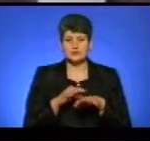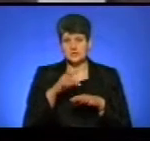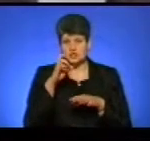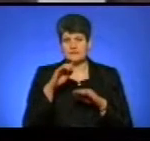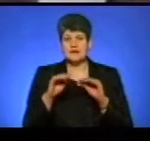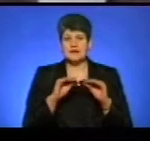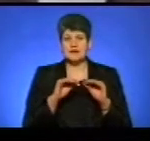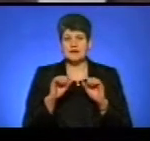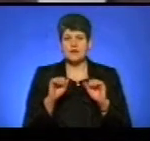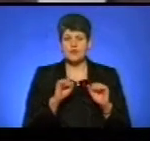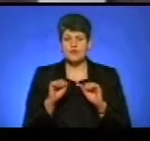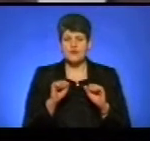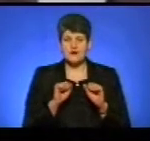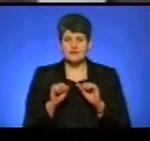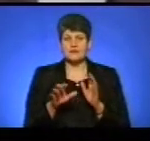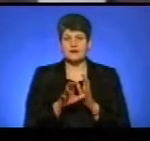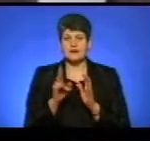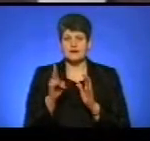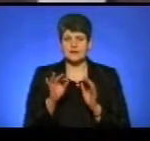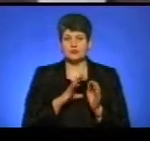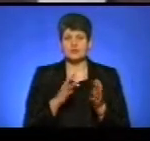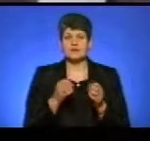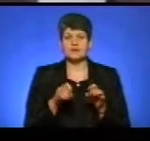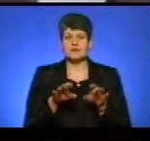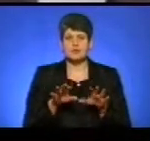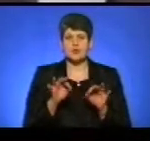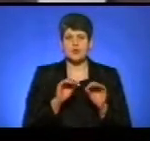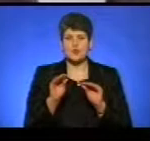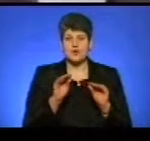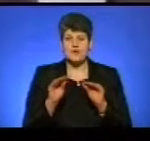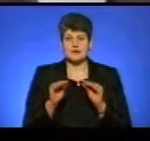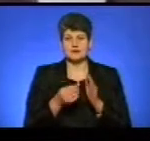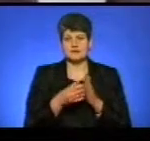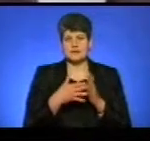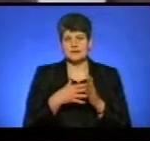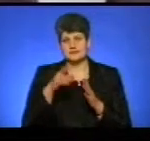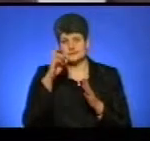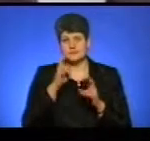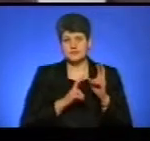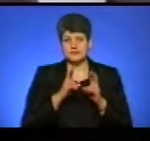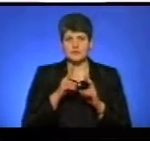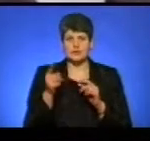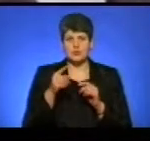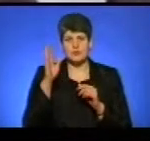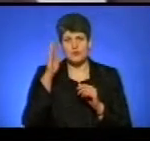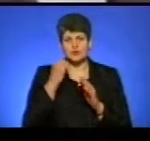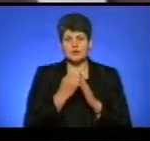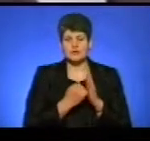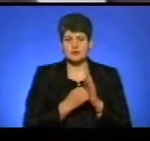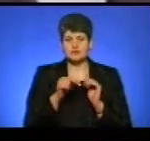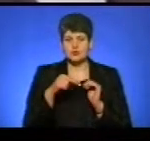та комунальних послуг, було прийнято остаточне рішення про коригування тарифів для комунального підприємства «Тернопільводоканал». Цього